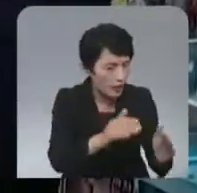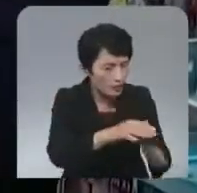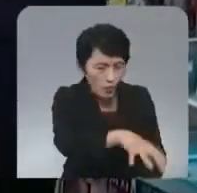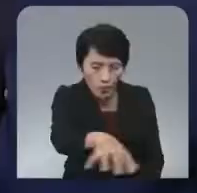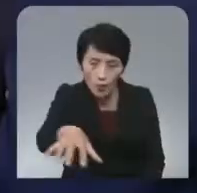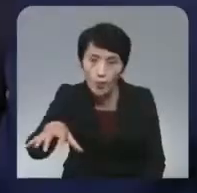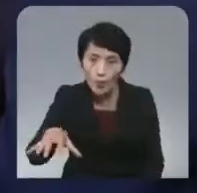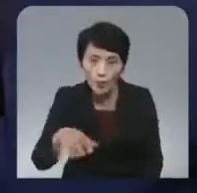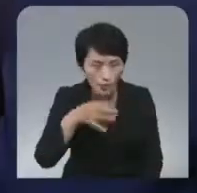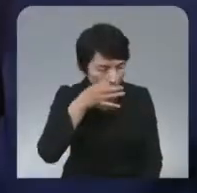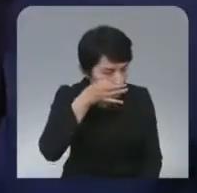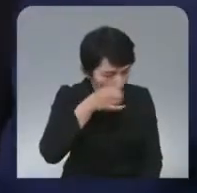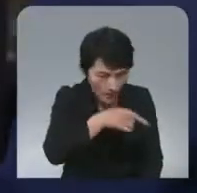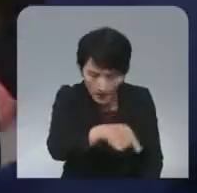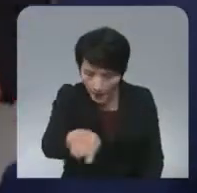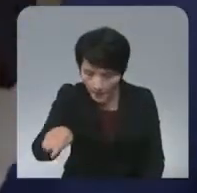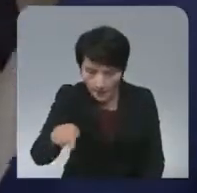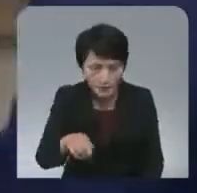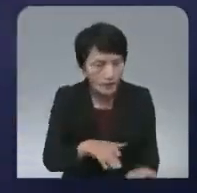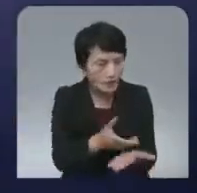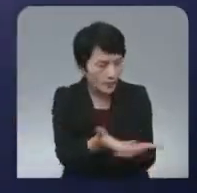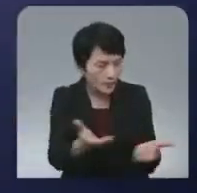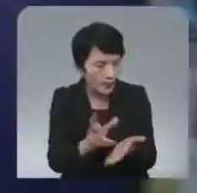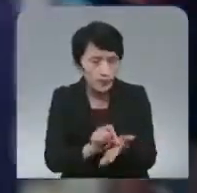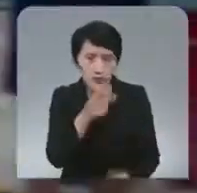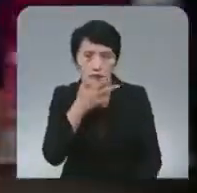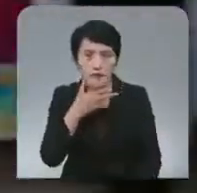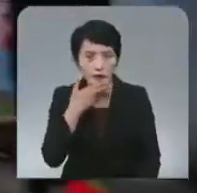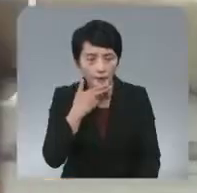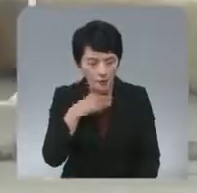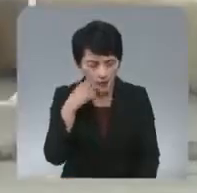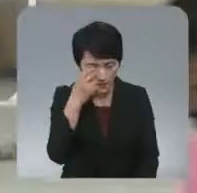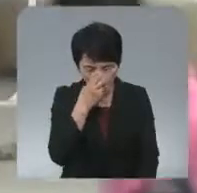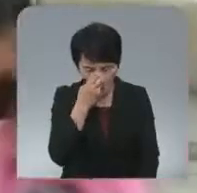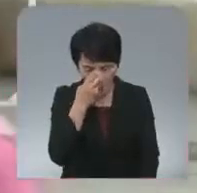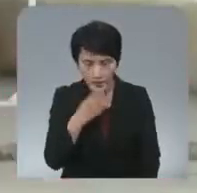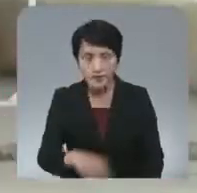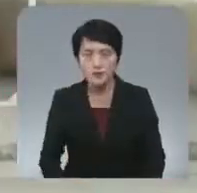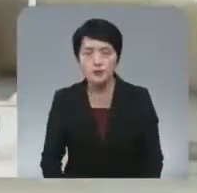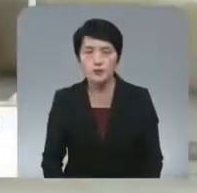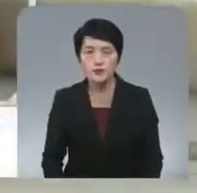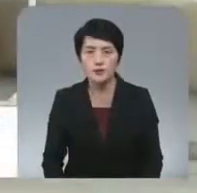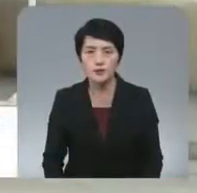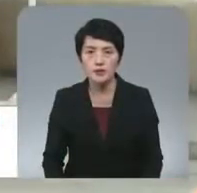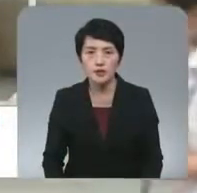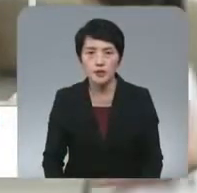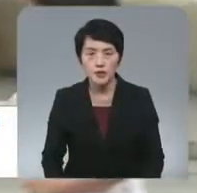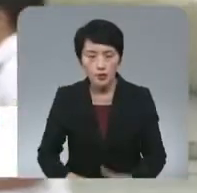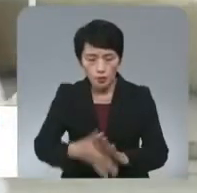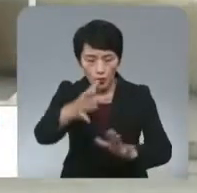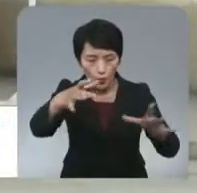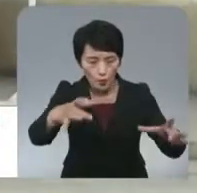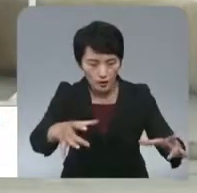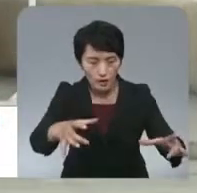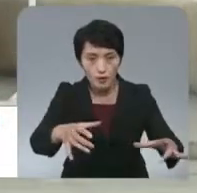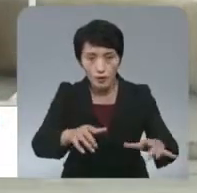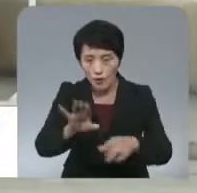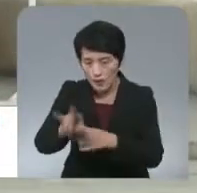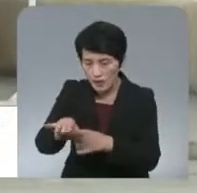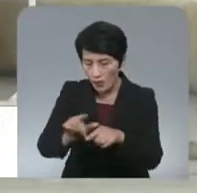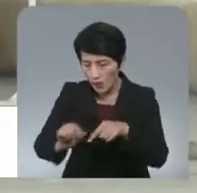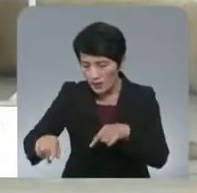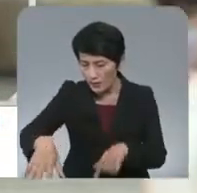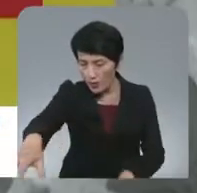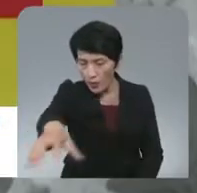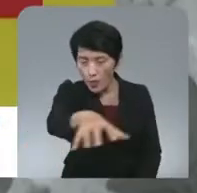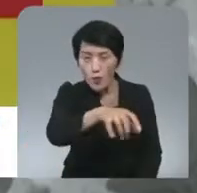决议集会。北韩劳动党中央军事委员会副委员长朴正天向军队下达了金正恩的上述特